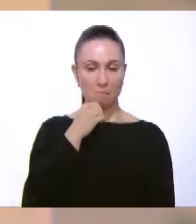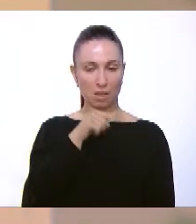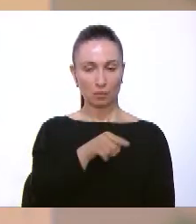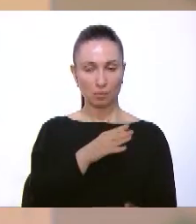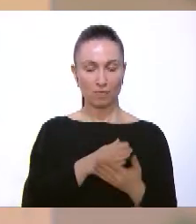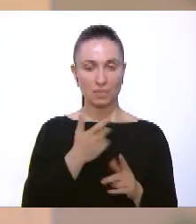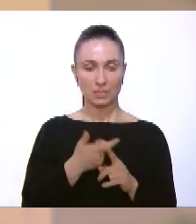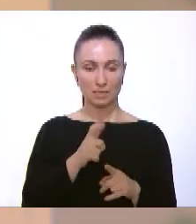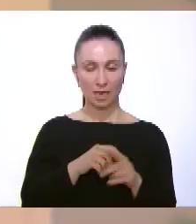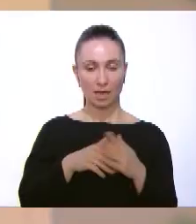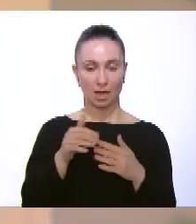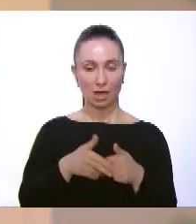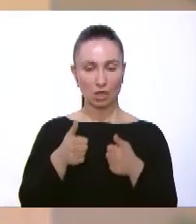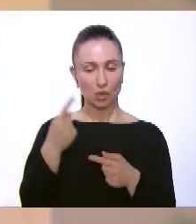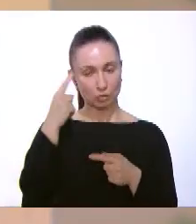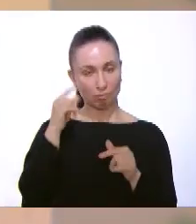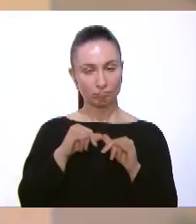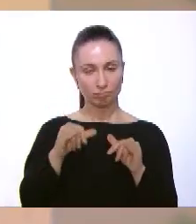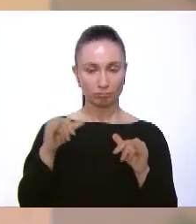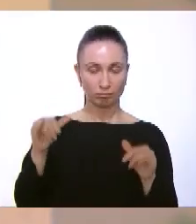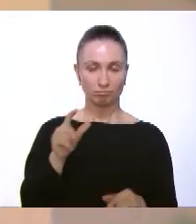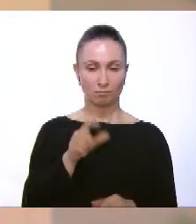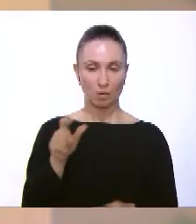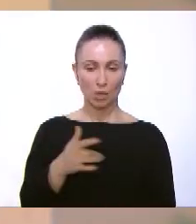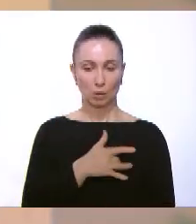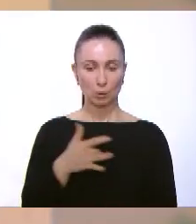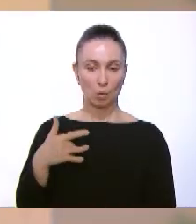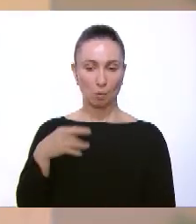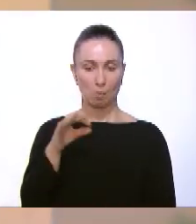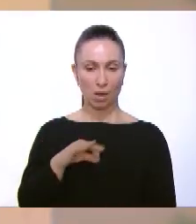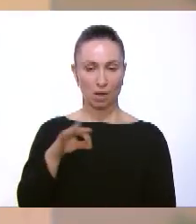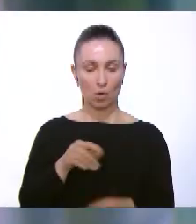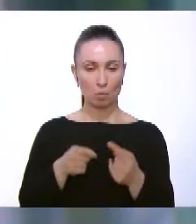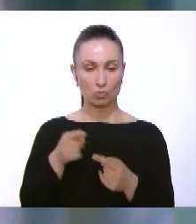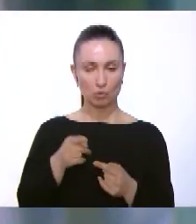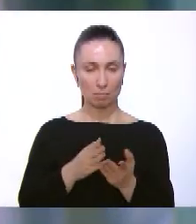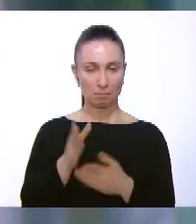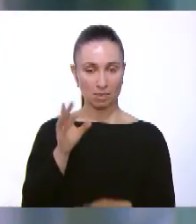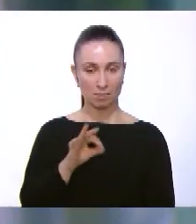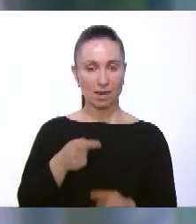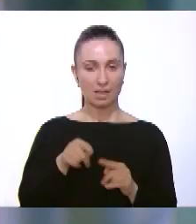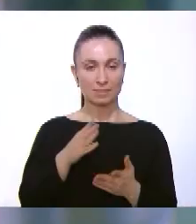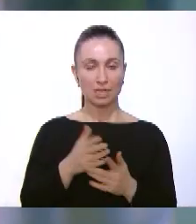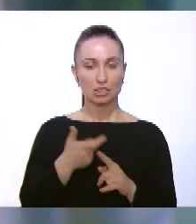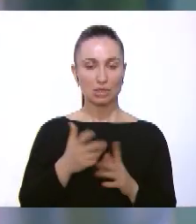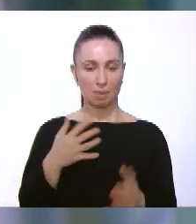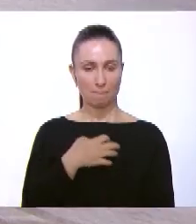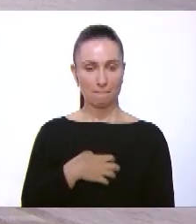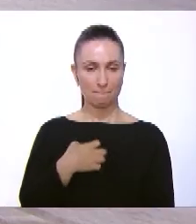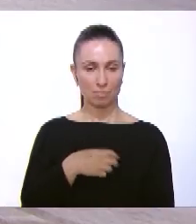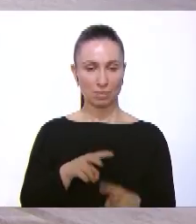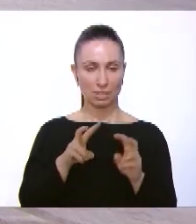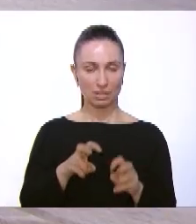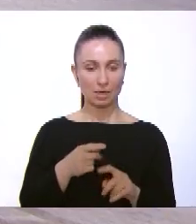ძალიან შეუწყო ხელი ცნობიერების ამაღლებას ტუბერკულოზთან ბრძოლის მიმართებაში. დიდი მადლობა. ეს არის ძალიან მნიშვნელოვანი